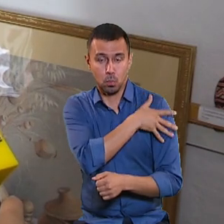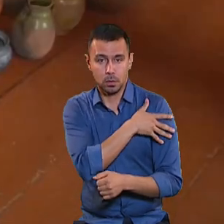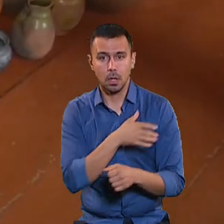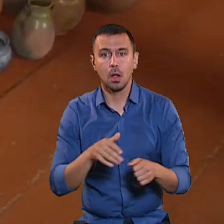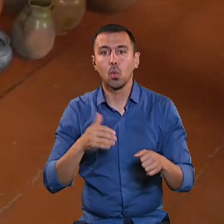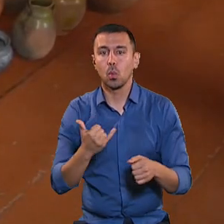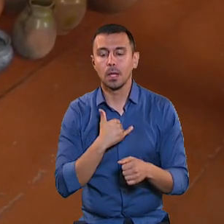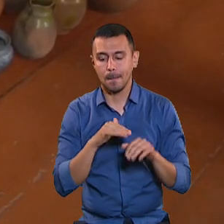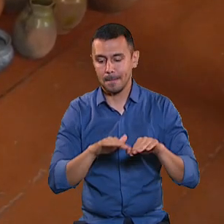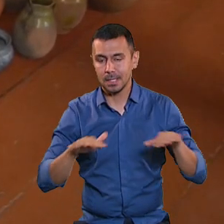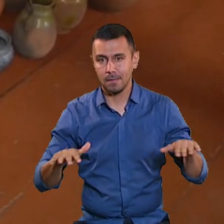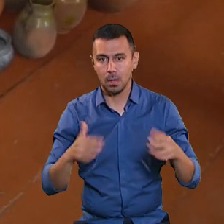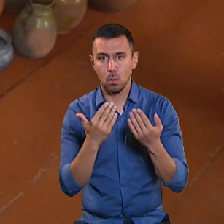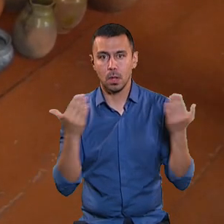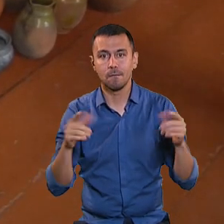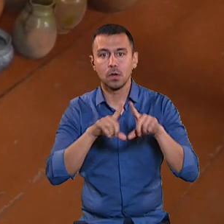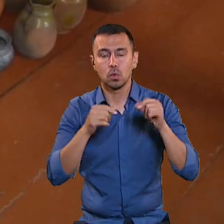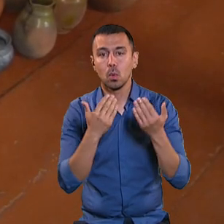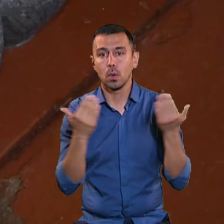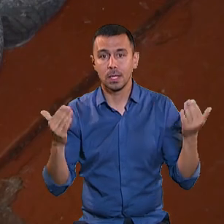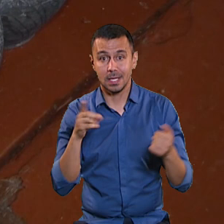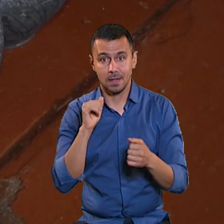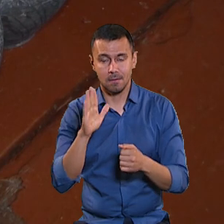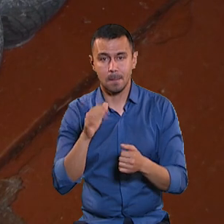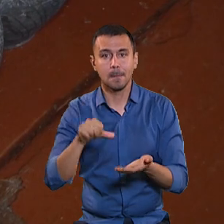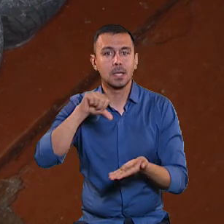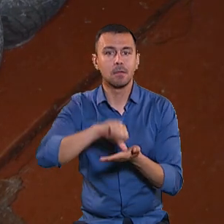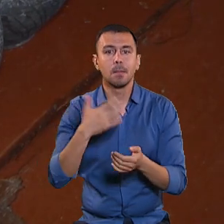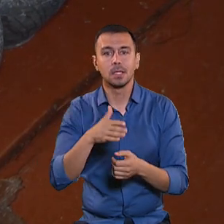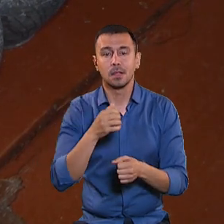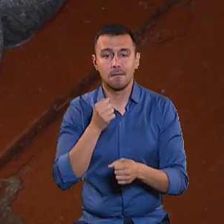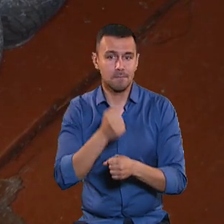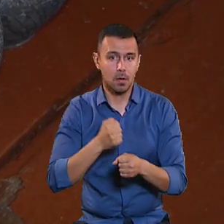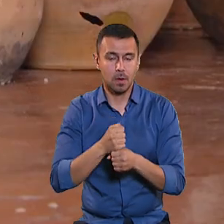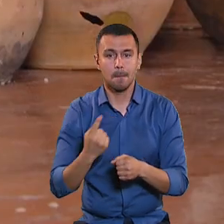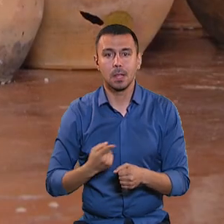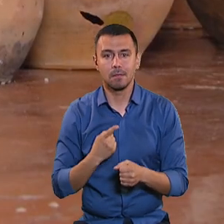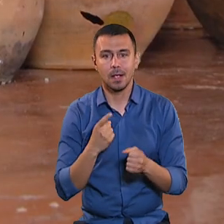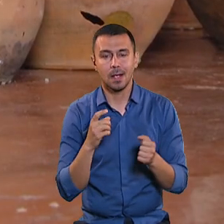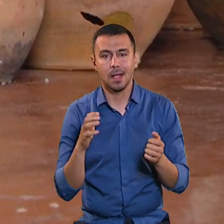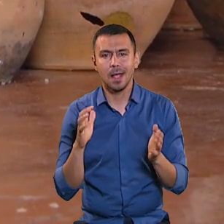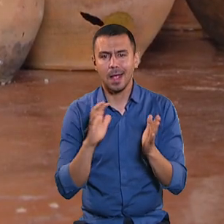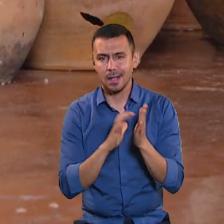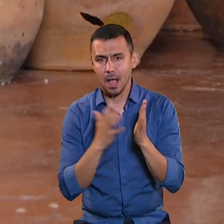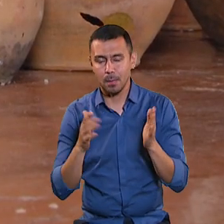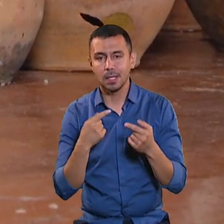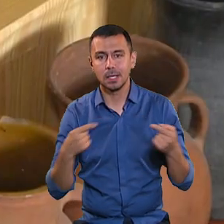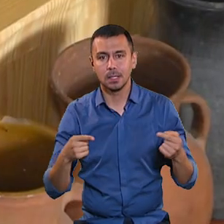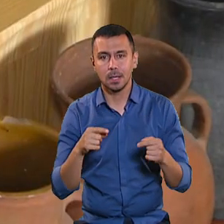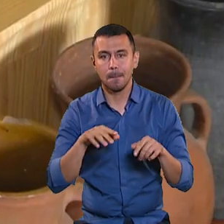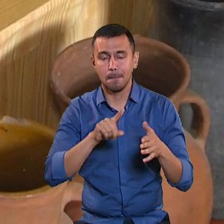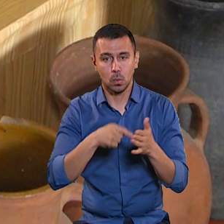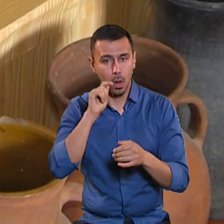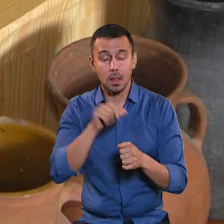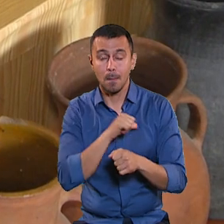наших місцевих музеях у шкільному музеї Зінькова представили 50 виробів майстрів кераміки з різних куточків України але найбільше